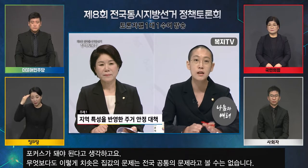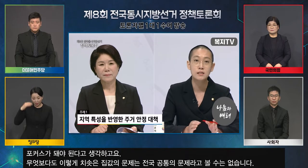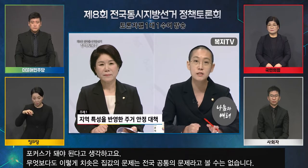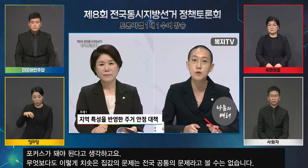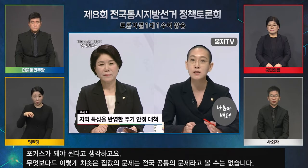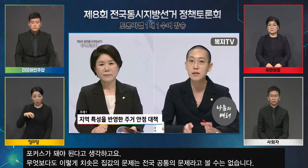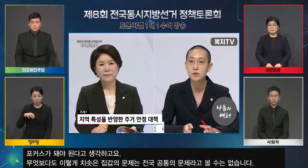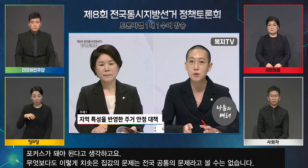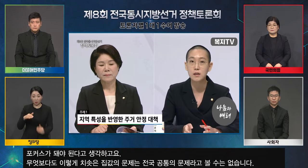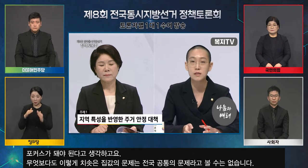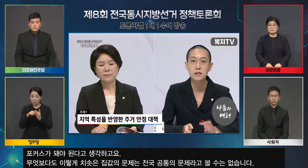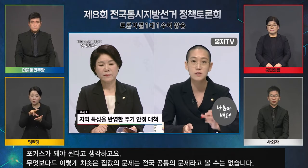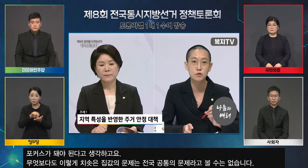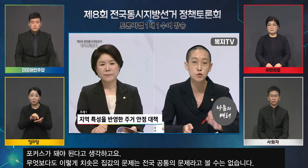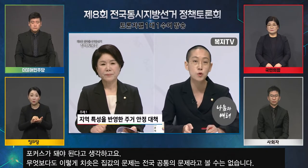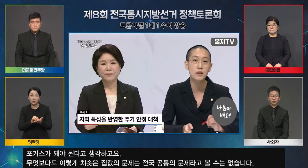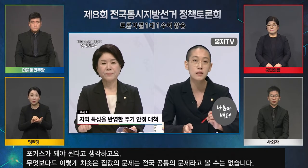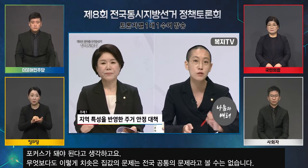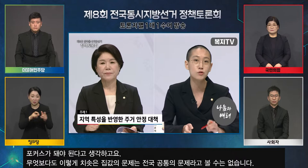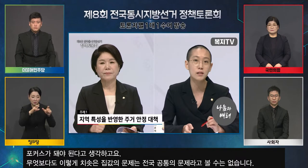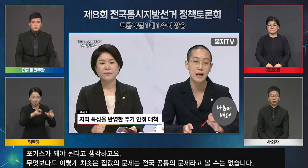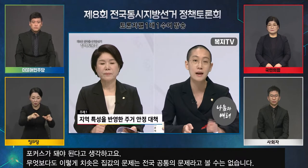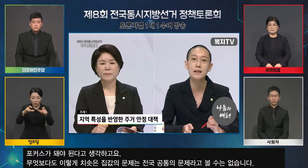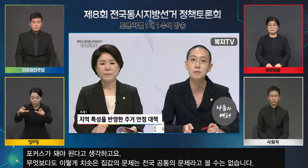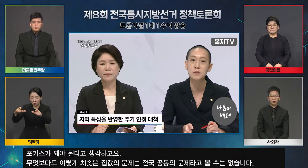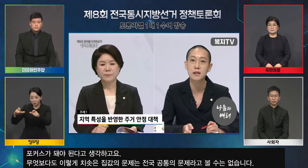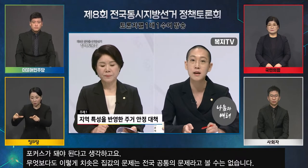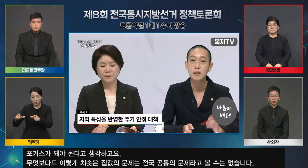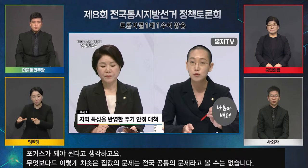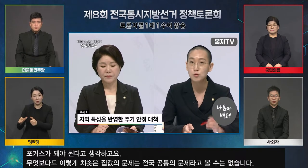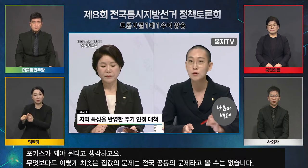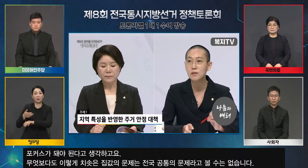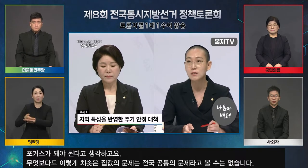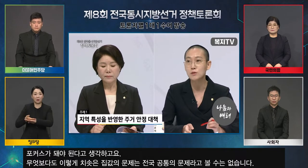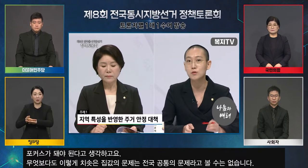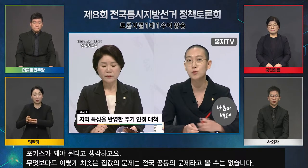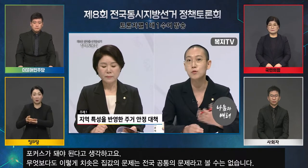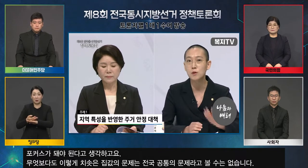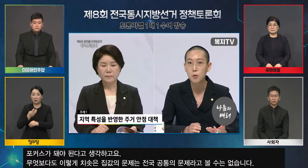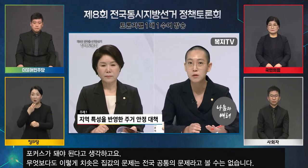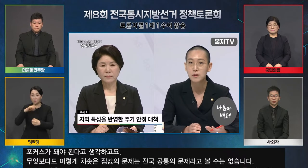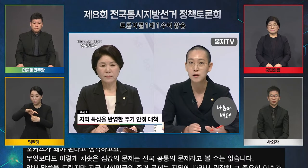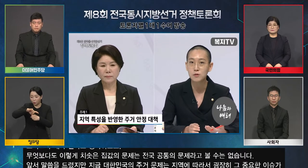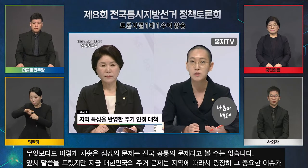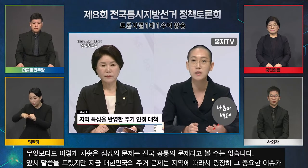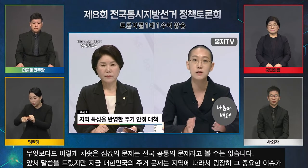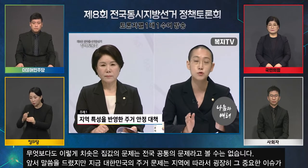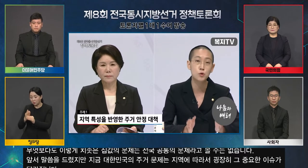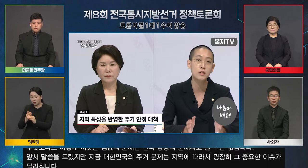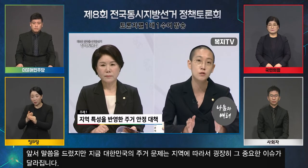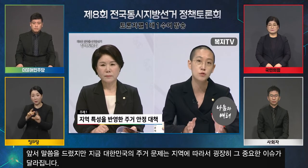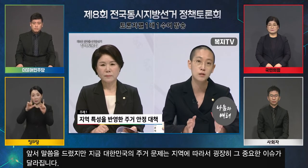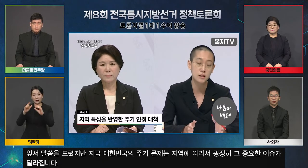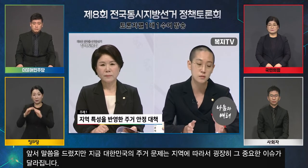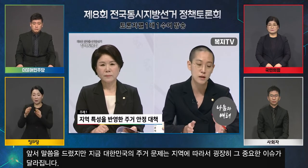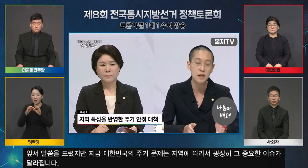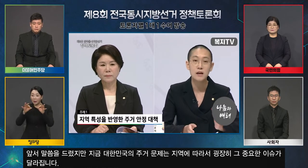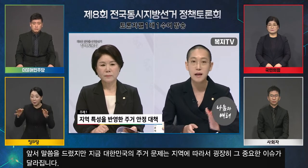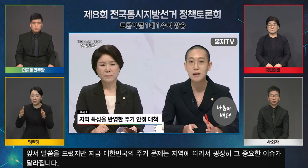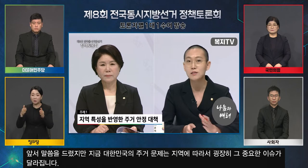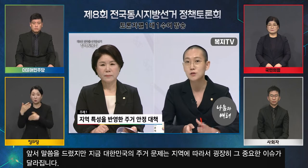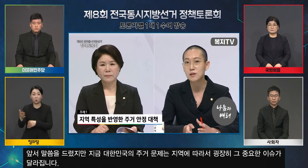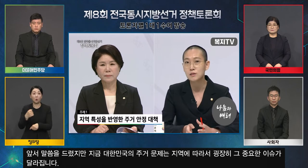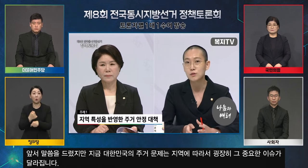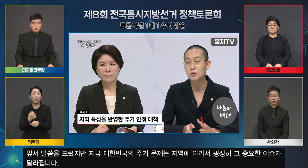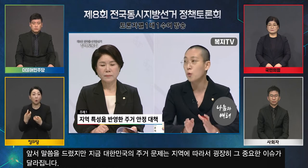문제는 지역에 따라서 굉장히 그 중요한 이슈가 달라집니다. 수도권에 있어서는 어떻게 공급을 할 것인가가 주요한 이슈가 되지만